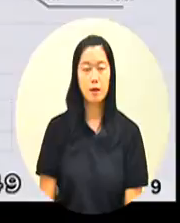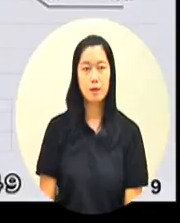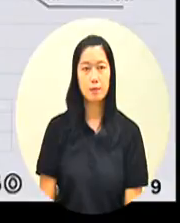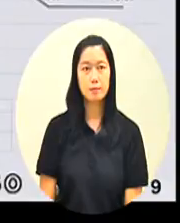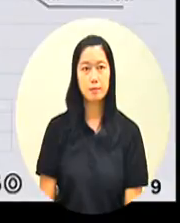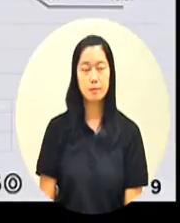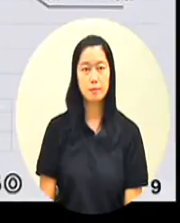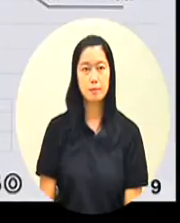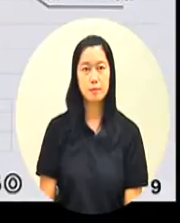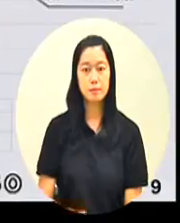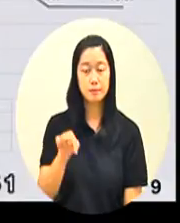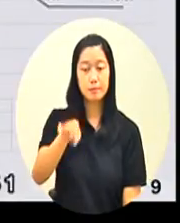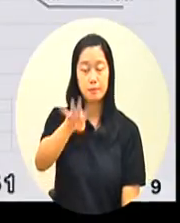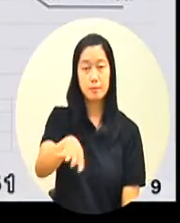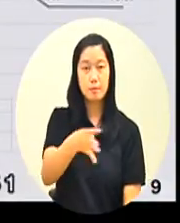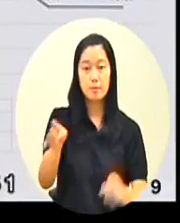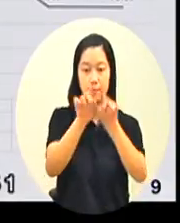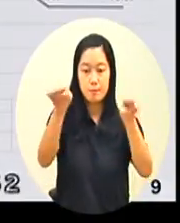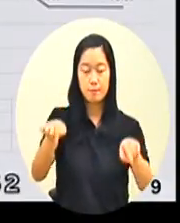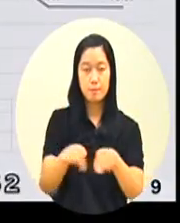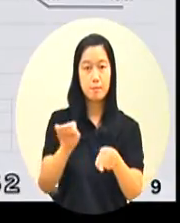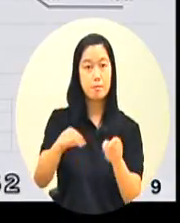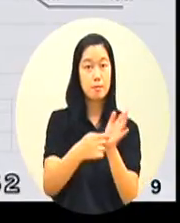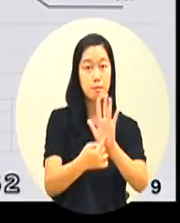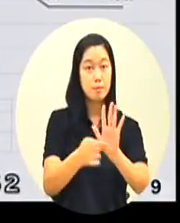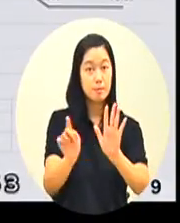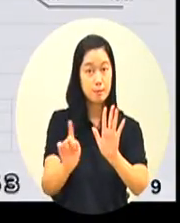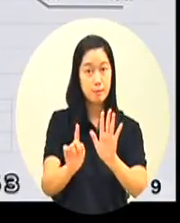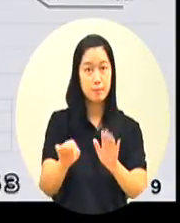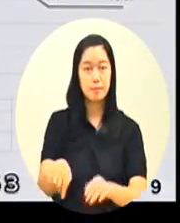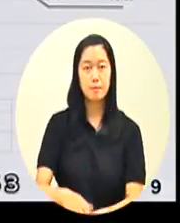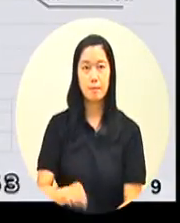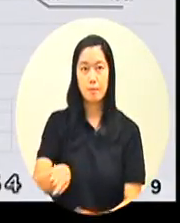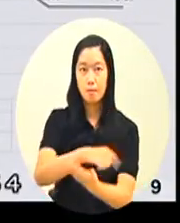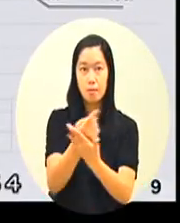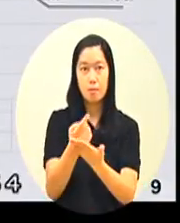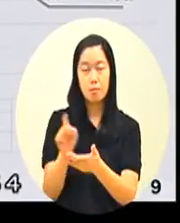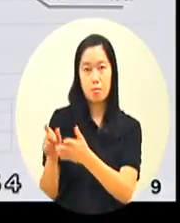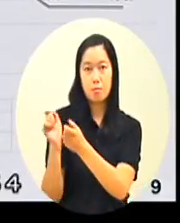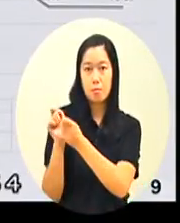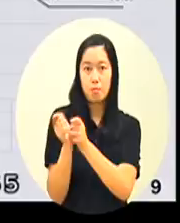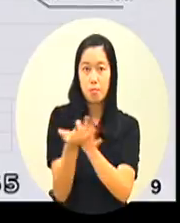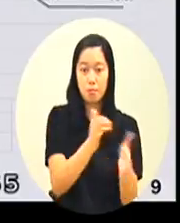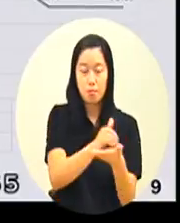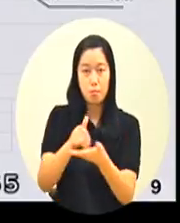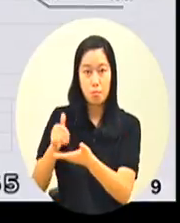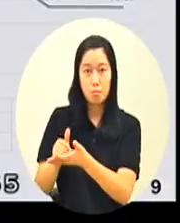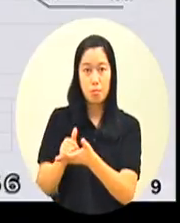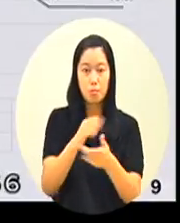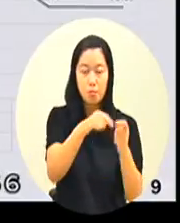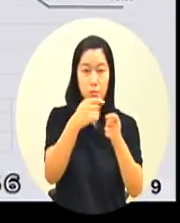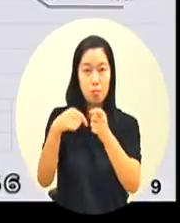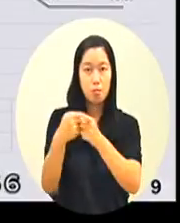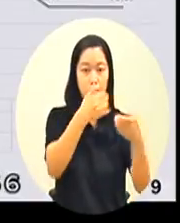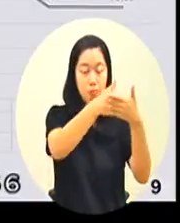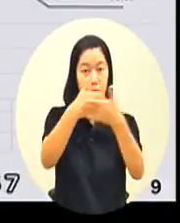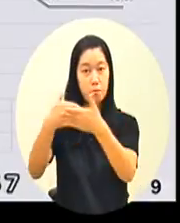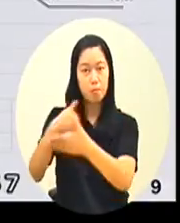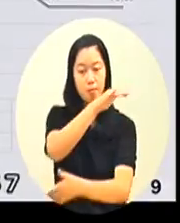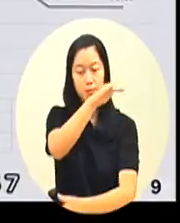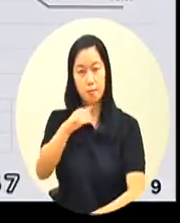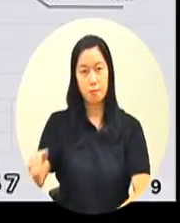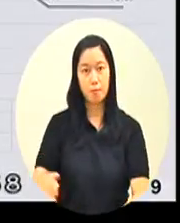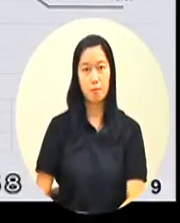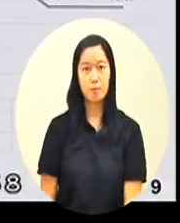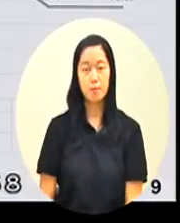那这一张表啊，显示的就是我们整个净举债预算数逐年下降，在各位议员的督促